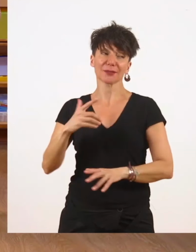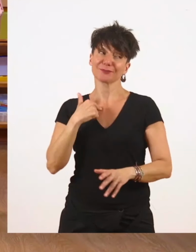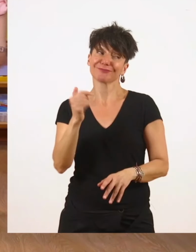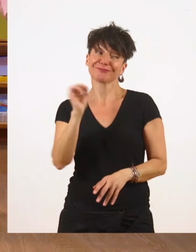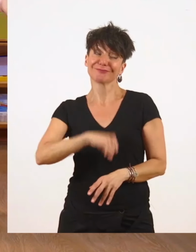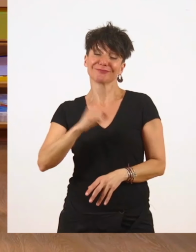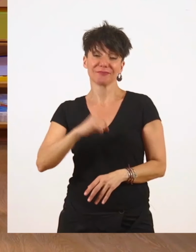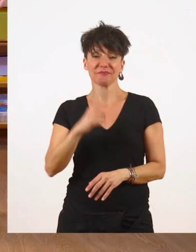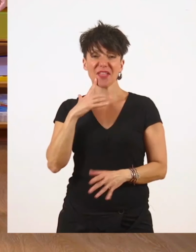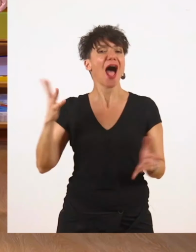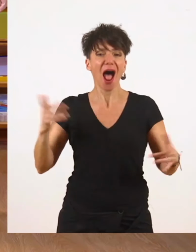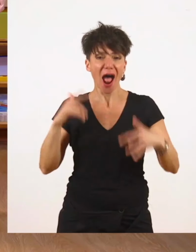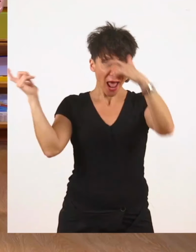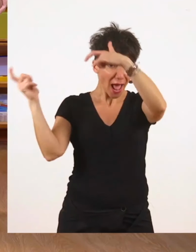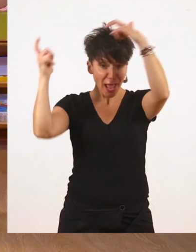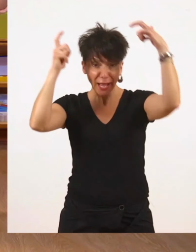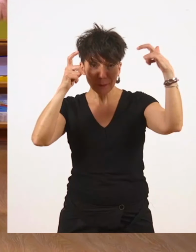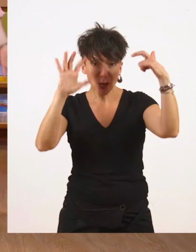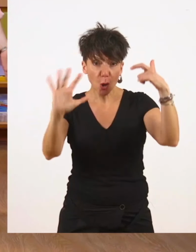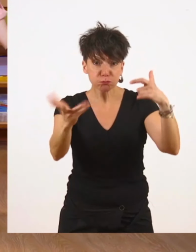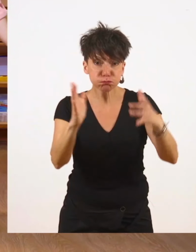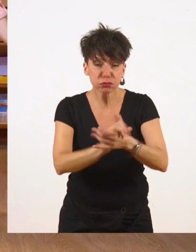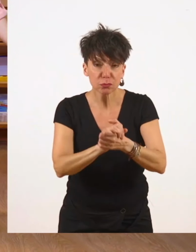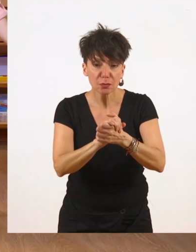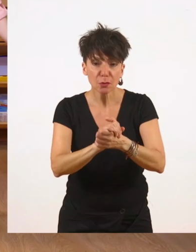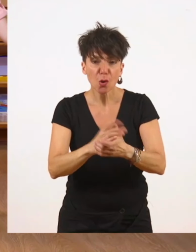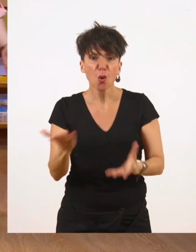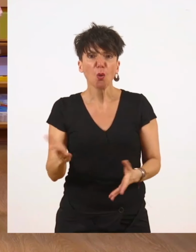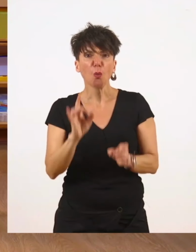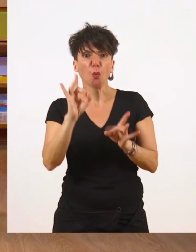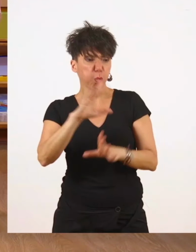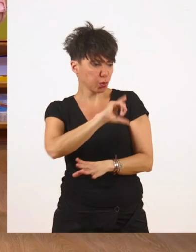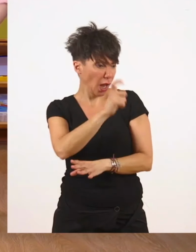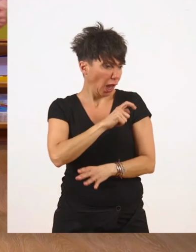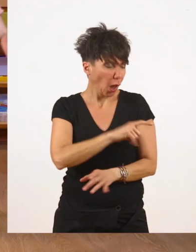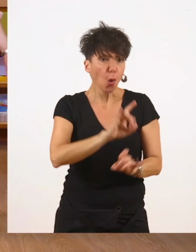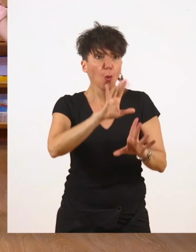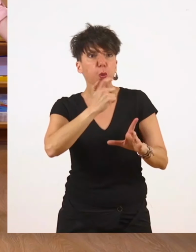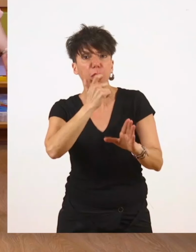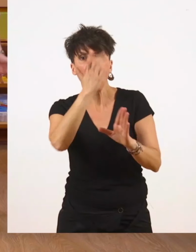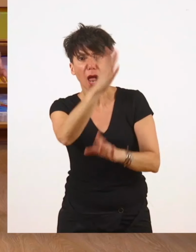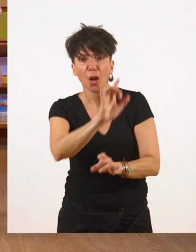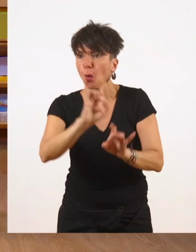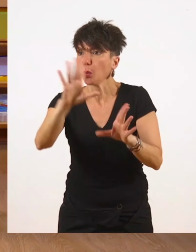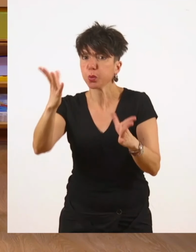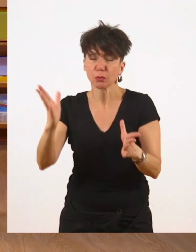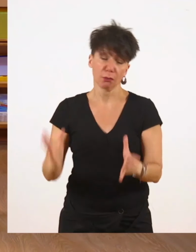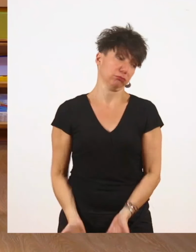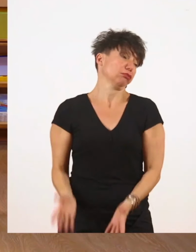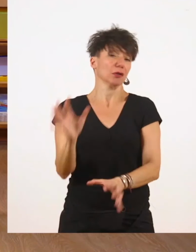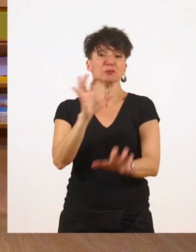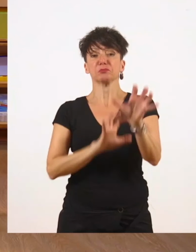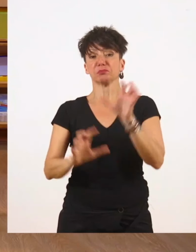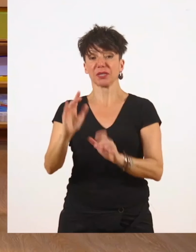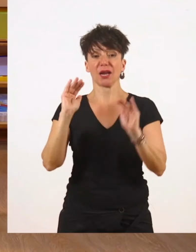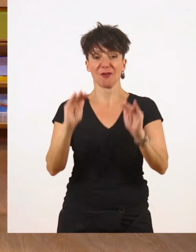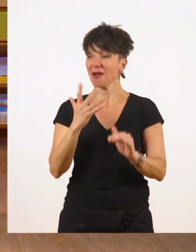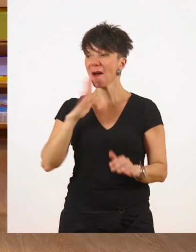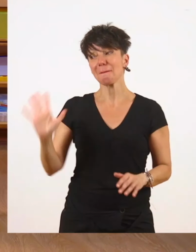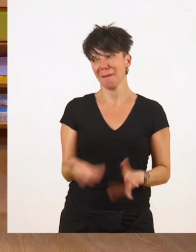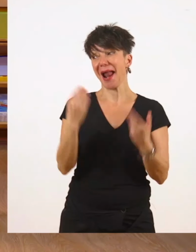κάνω. Καπέλο βέβαια ούτε για δείγμα δεν βρήκαμε. Ούτε σε ολήθεια νέο θέατρο. Δεν θα βρω πουθενά αυτό το καπελάκι που μου φαίνεται. Πάντως εγώ